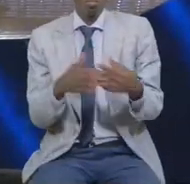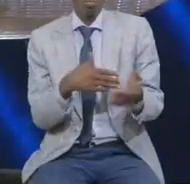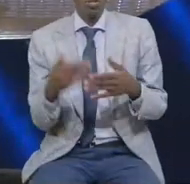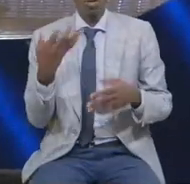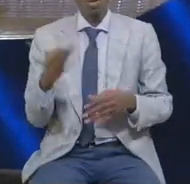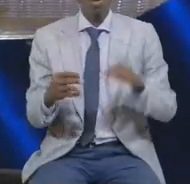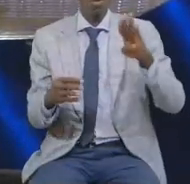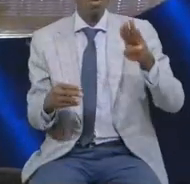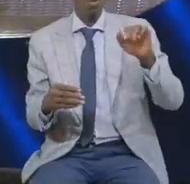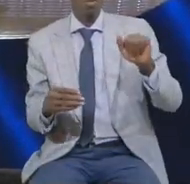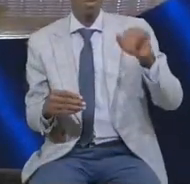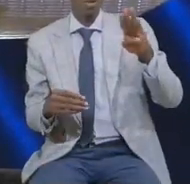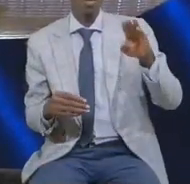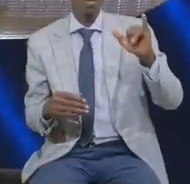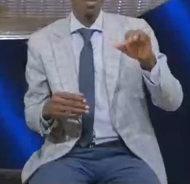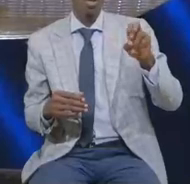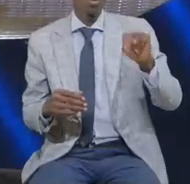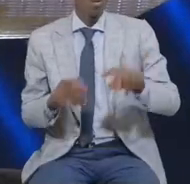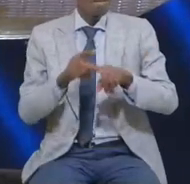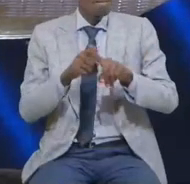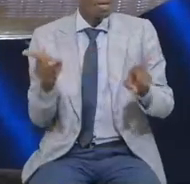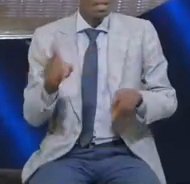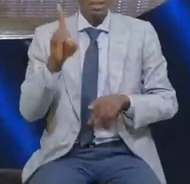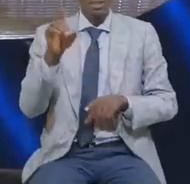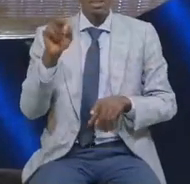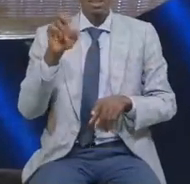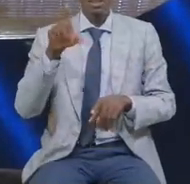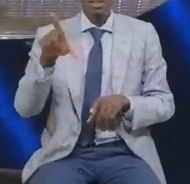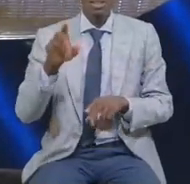Daniel était à la cour du roi.